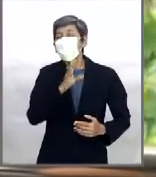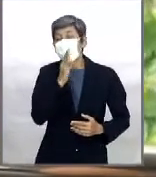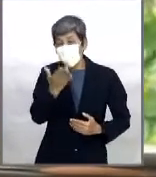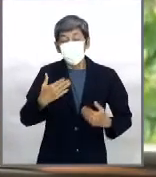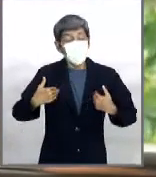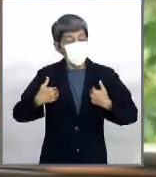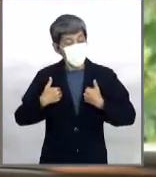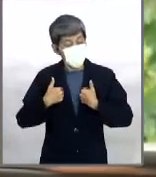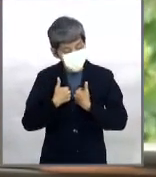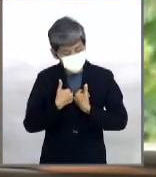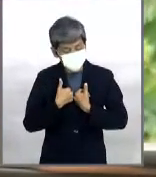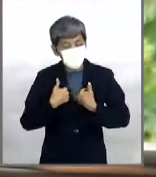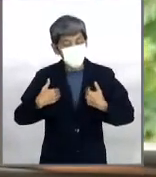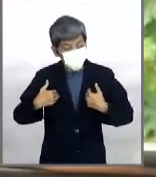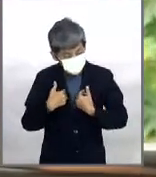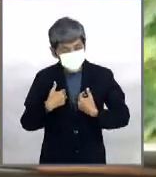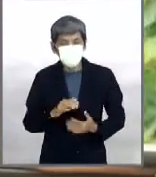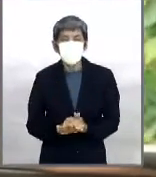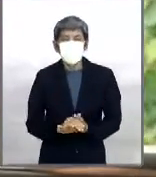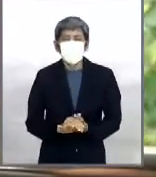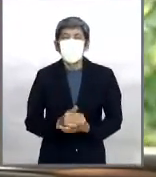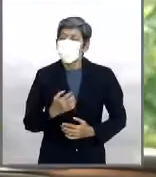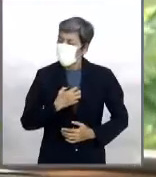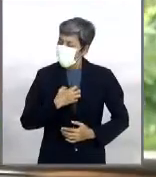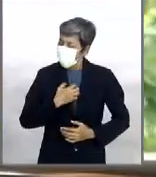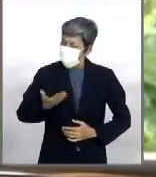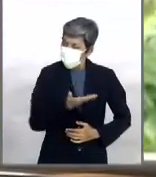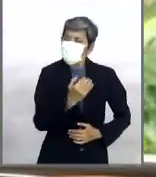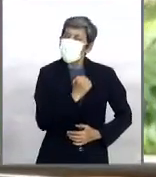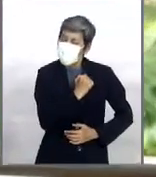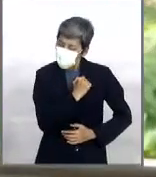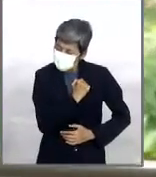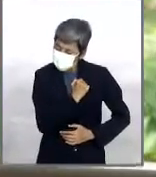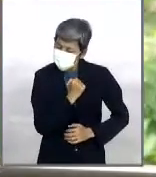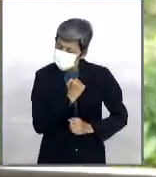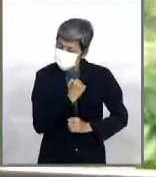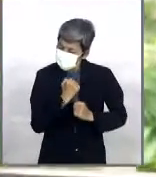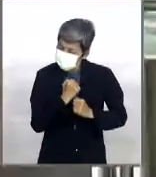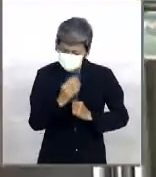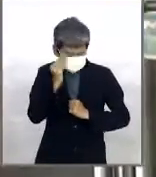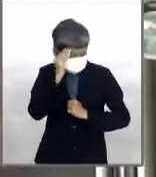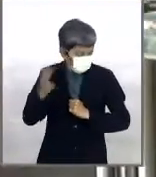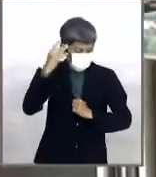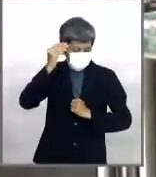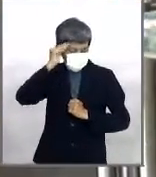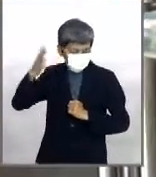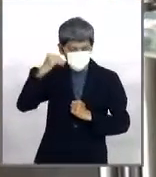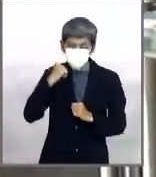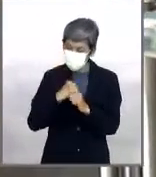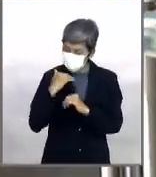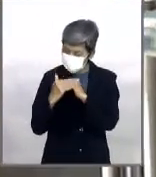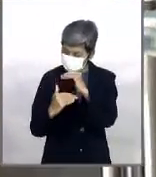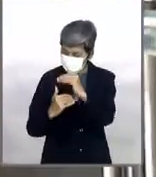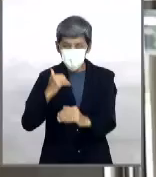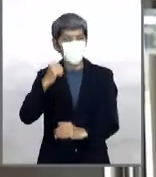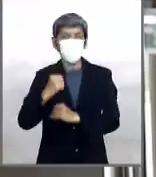นะครับผมนะในวันที่คุณเหนื่อยที่สุดนะครับผมขอให้คุณเนี่ยอดทนและข้ามจุดนั้นไปให้ได้นะครับผมและคุณจะมีโอกาส